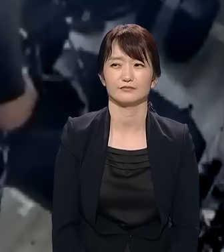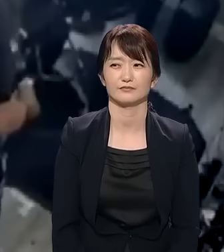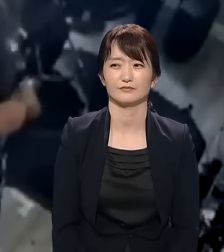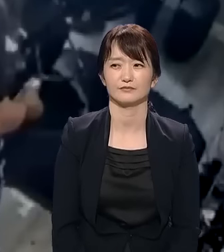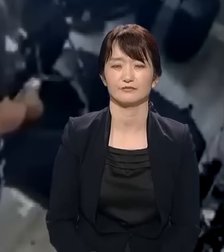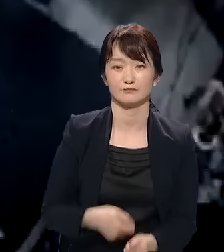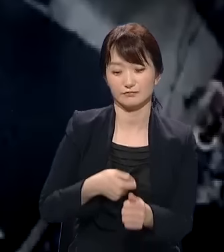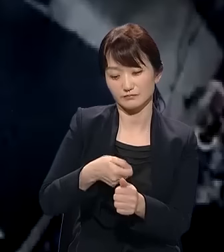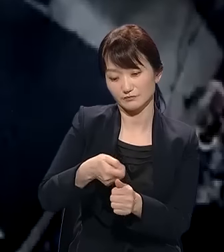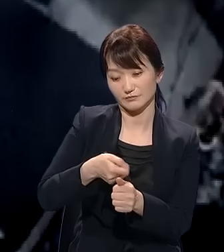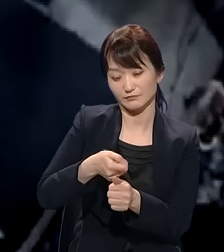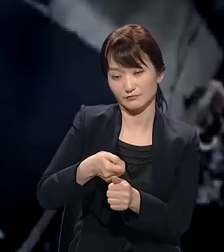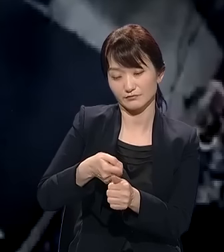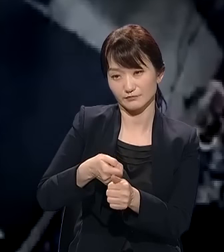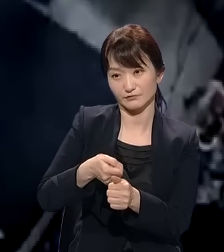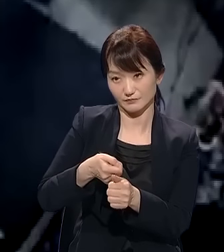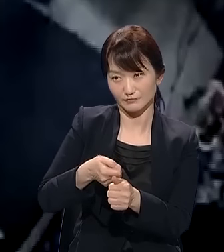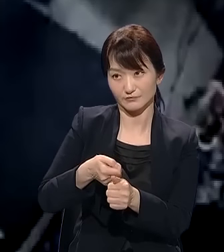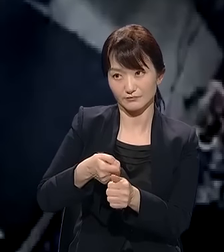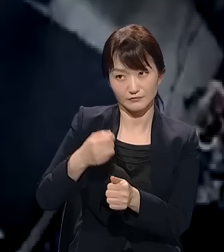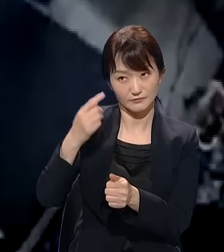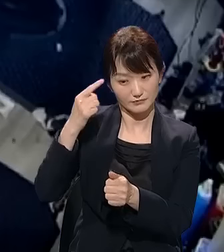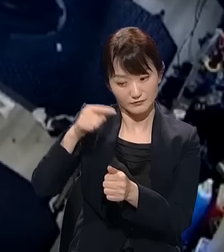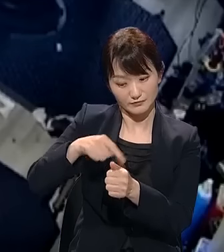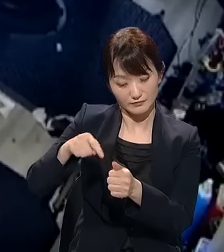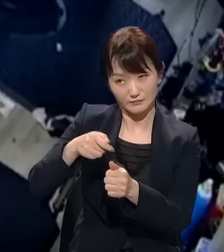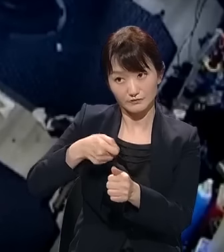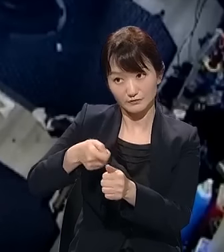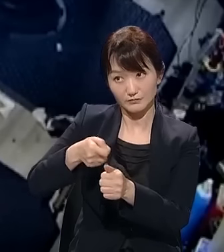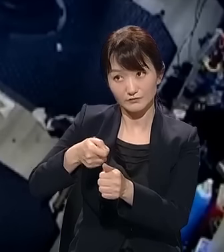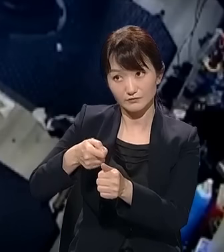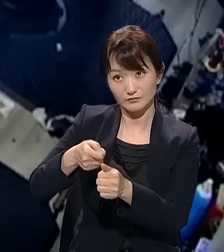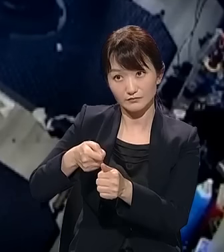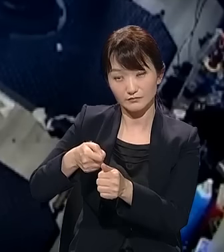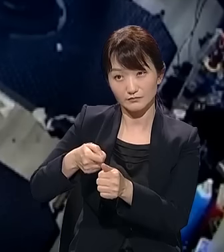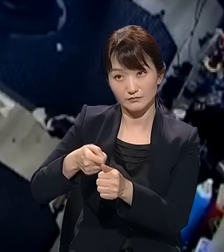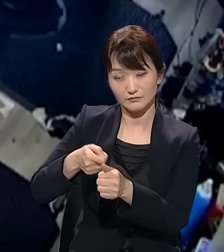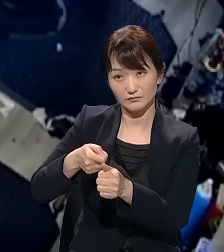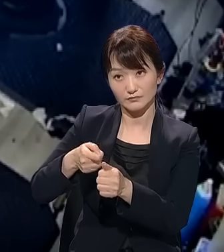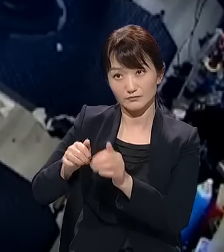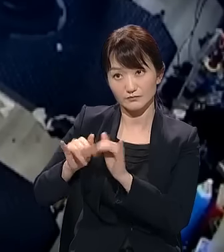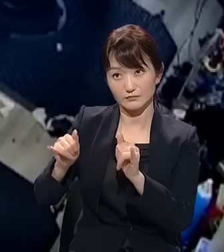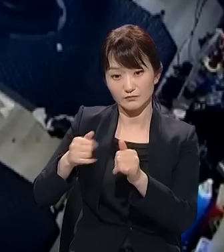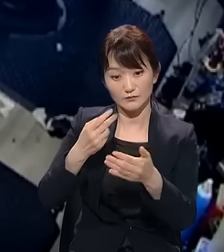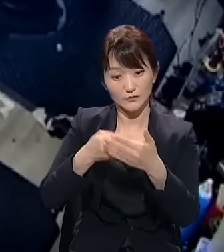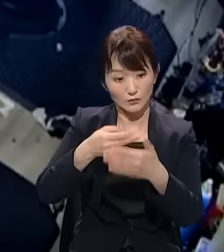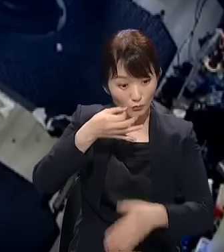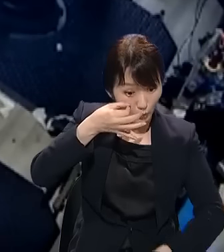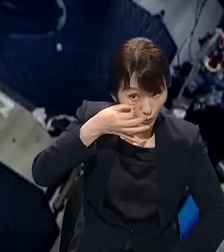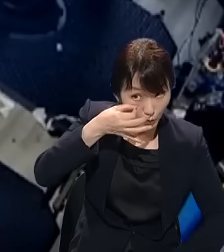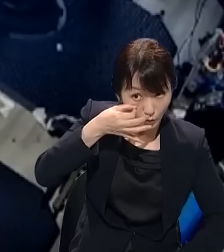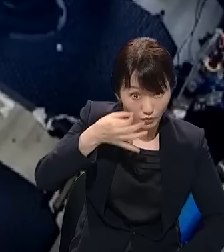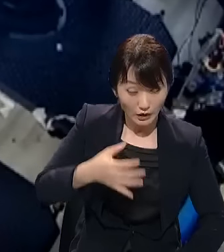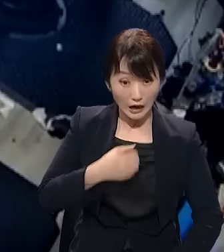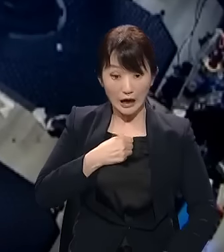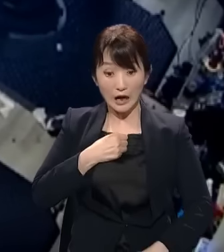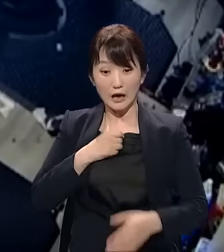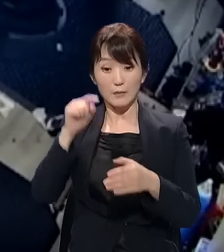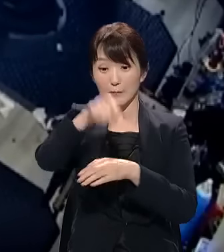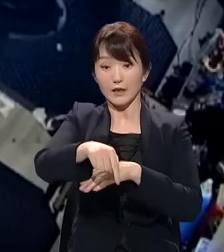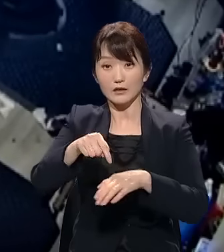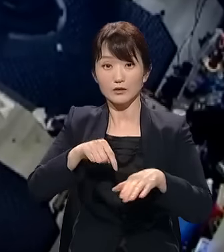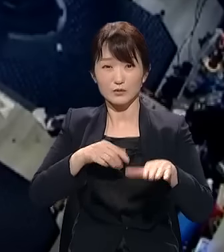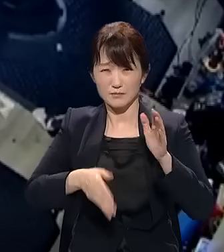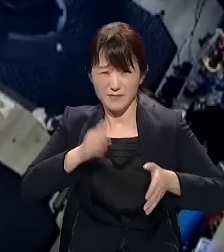이발소에서 손님들이 머리를 다듬고 있습니다 그런데 이발사 두 명이 창문밖을 유심히 살펴보다가 화들짝 놀라 밖으로 뒤져